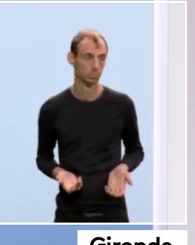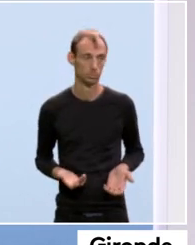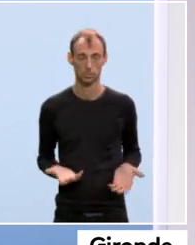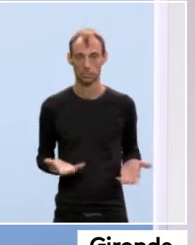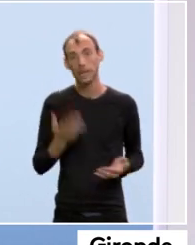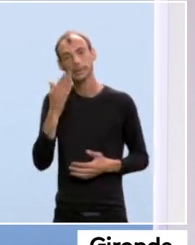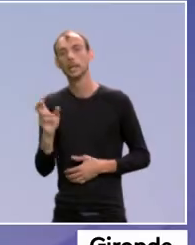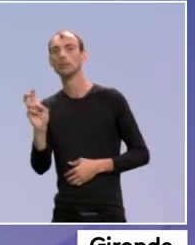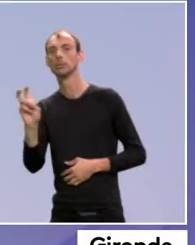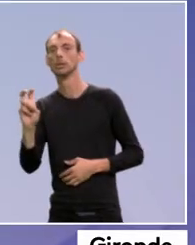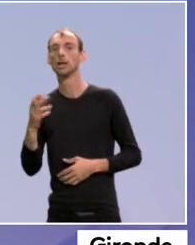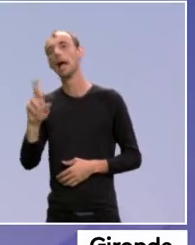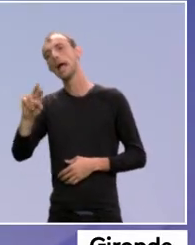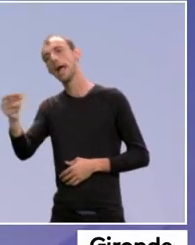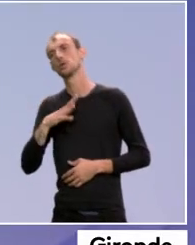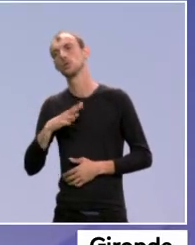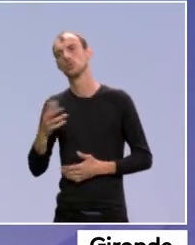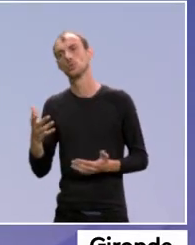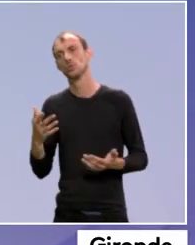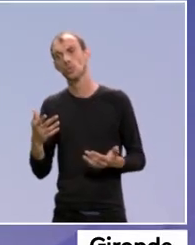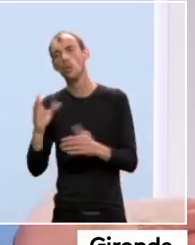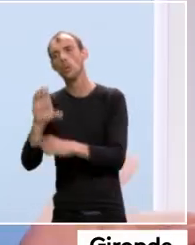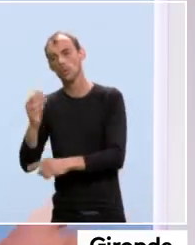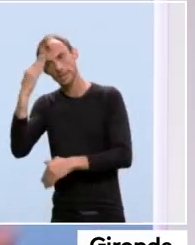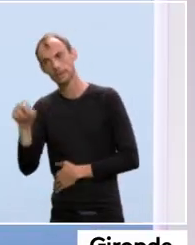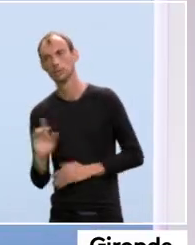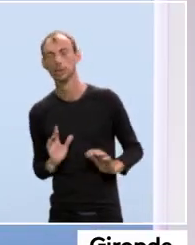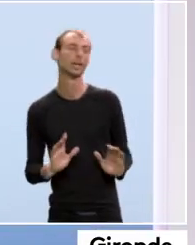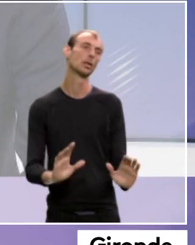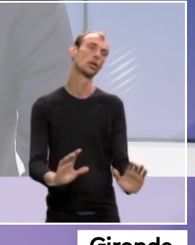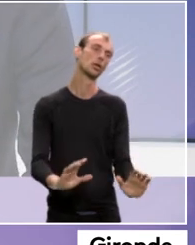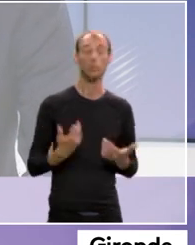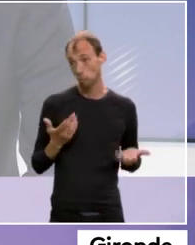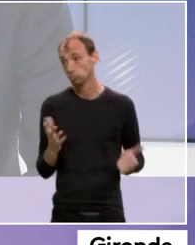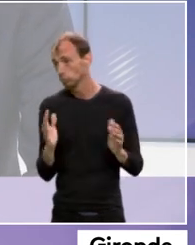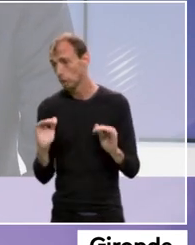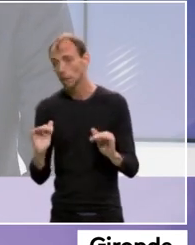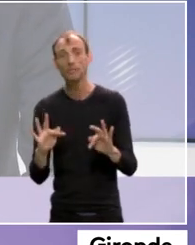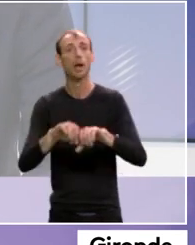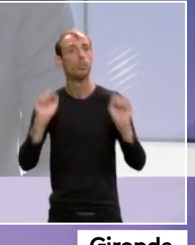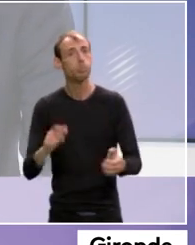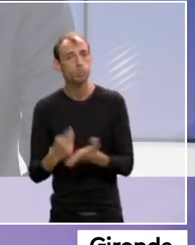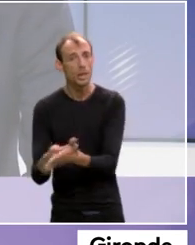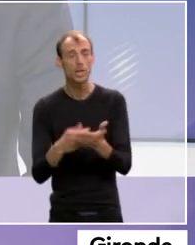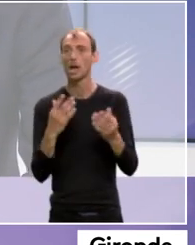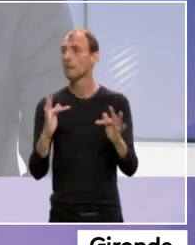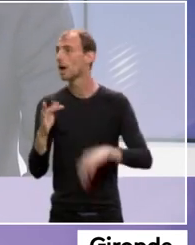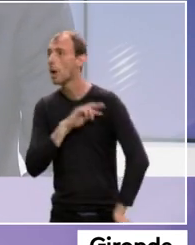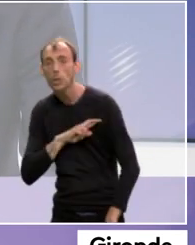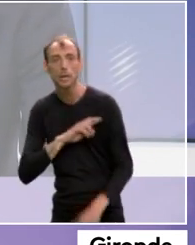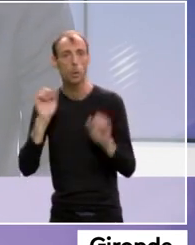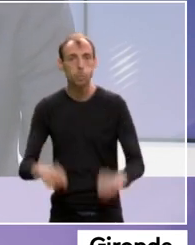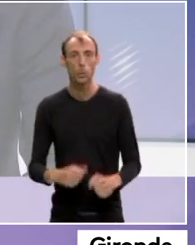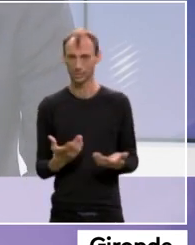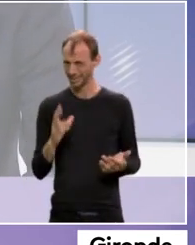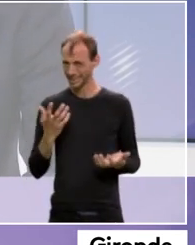de climato-sceptiques sur la question de pouvoir d'achat on pourrait parler des retraites on pourrait faire du pouvoir d'achat est-ce que vraiment on